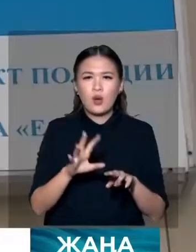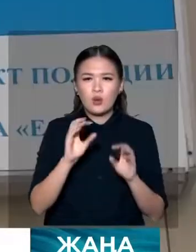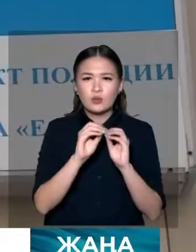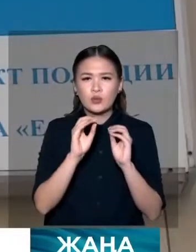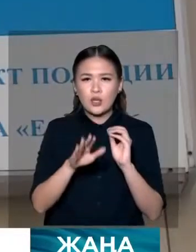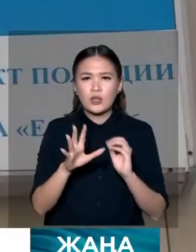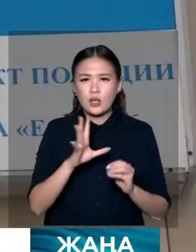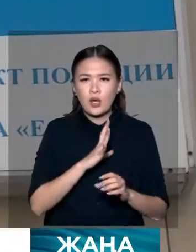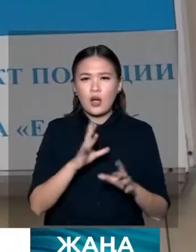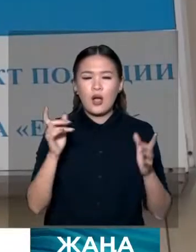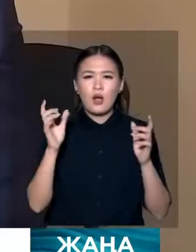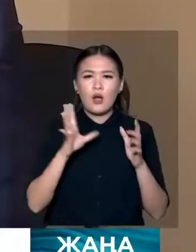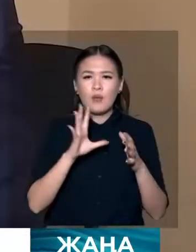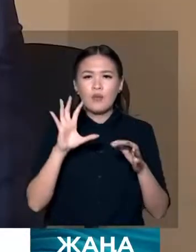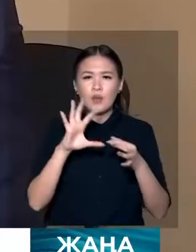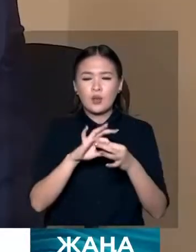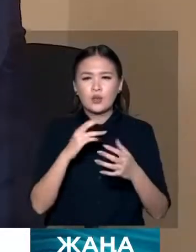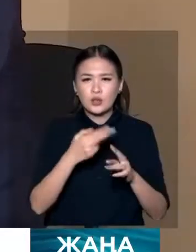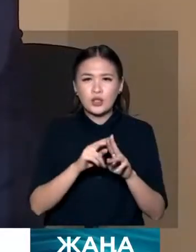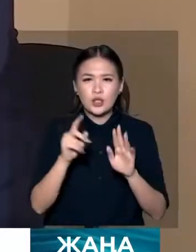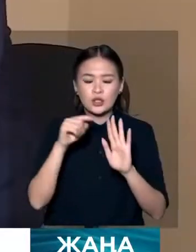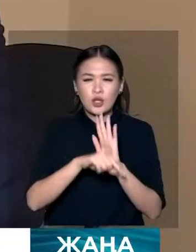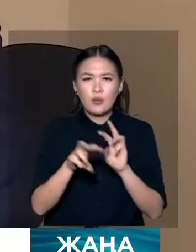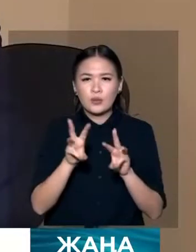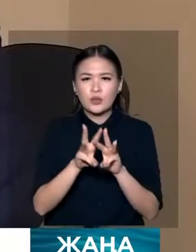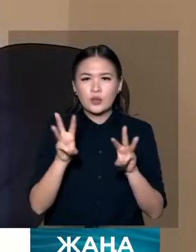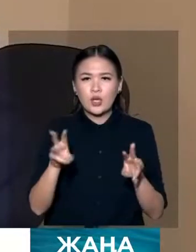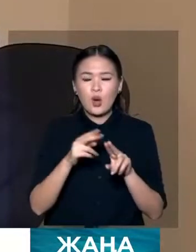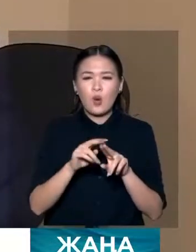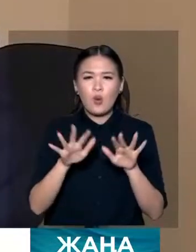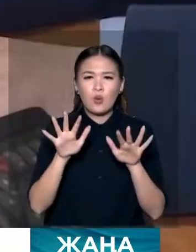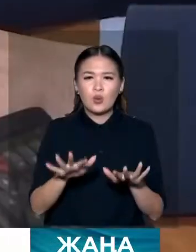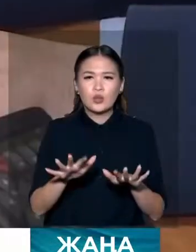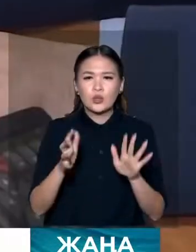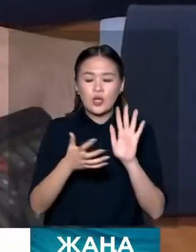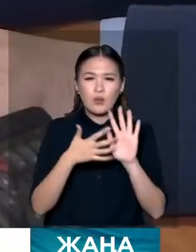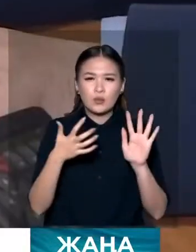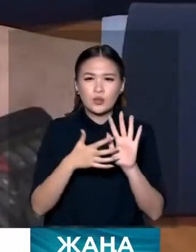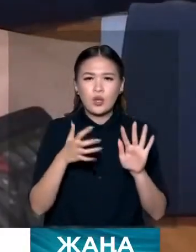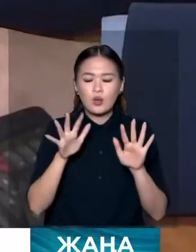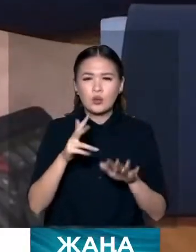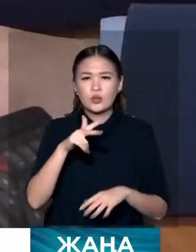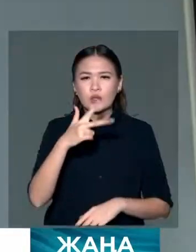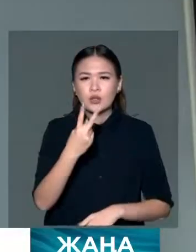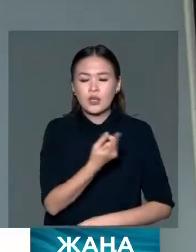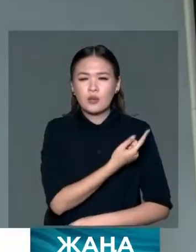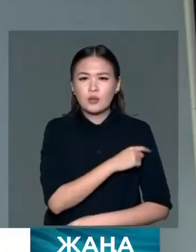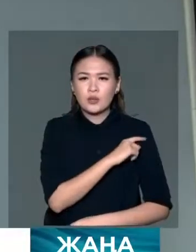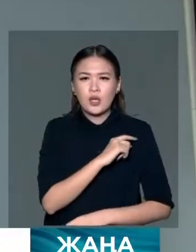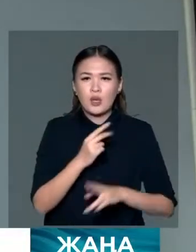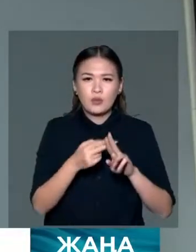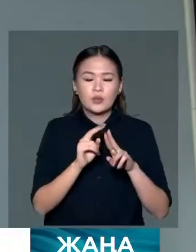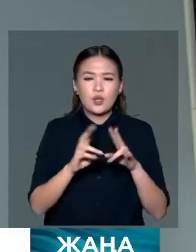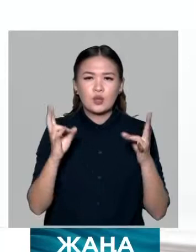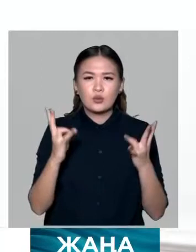астамы қамауға алыныпты. Алайда ішкі істер министрі оларды оқшаулайтын орын тапшы деп отыр. Ел бойынша 32 медициналық айықтырғыш